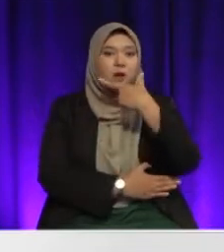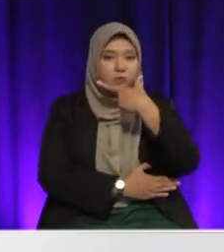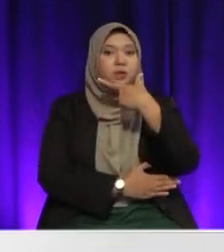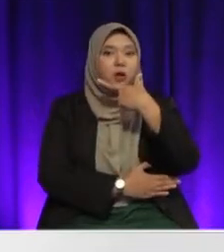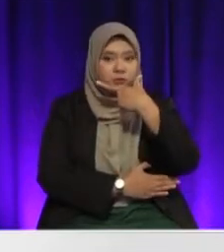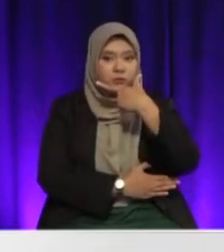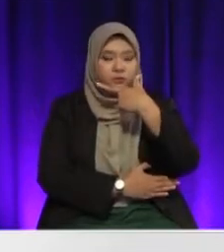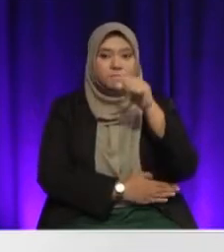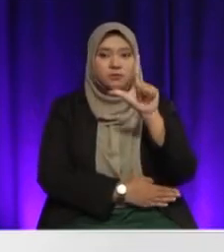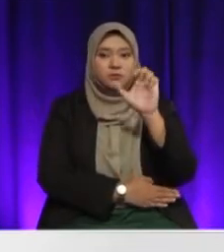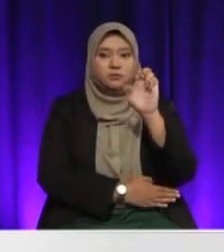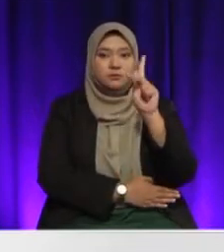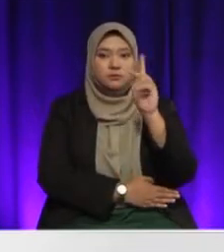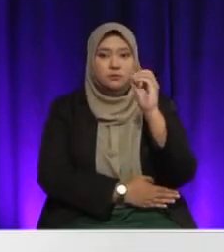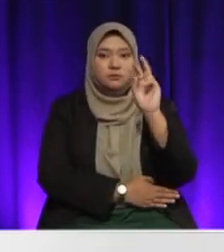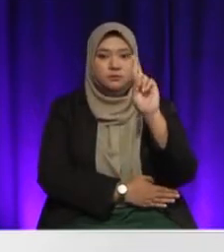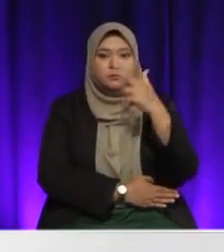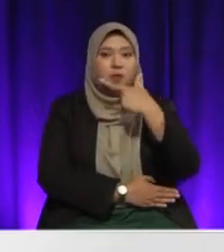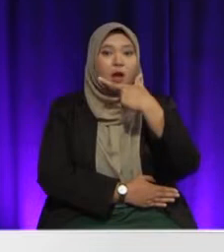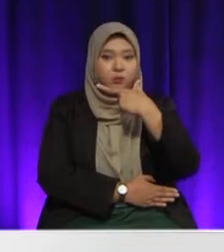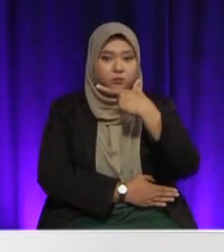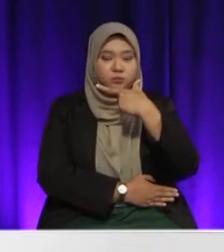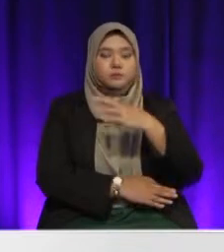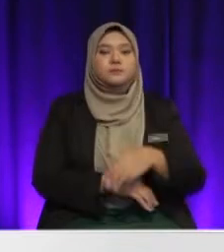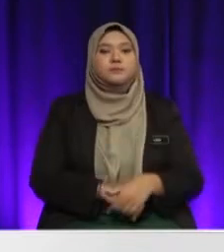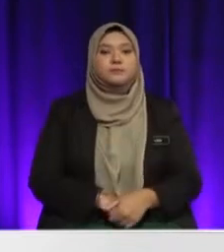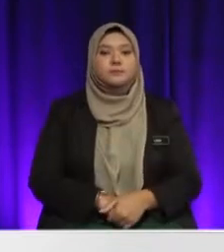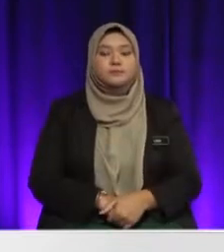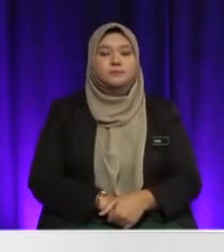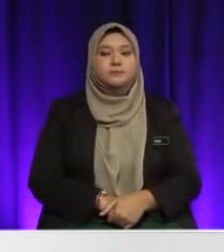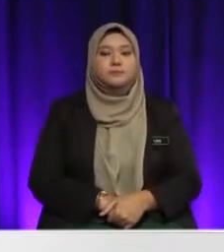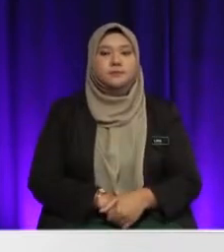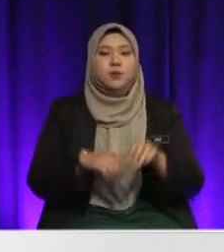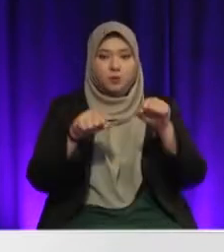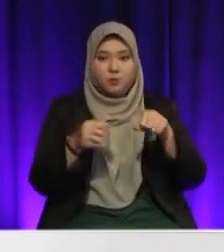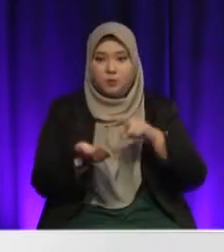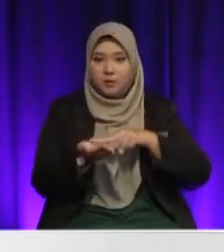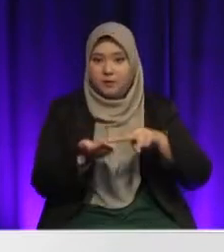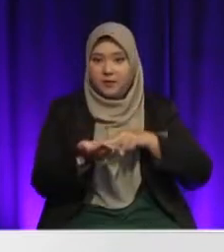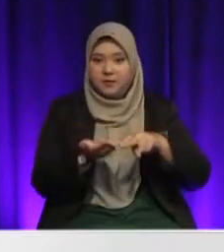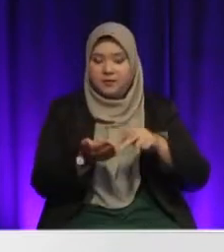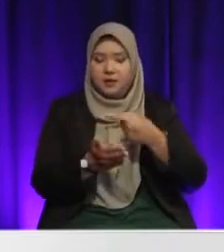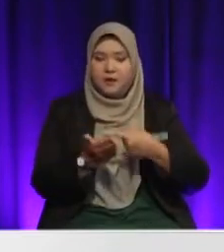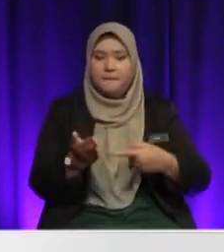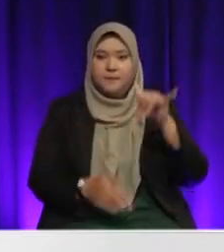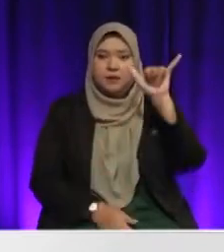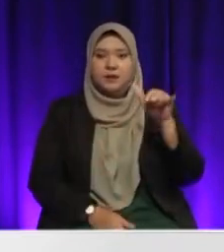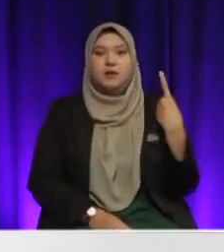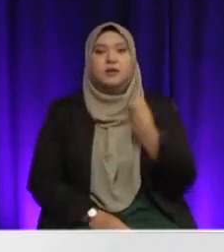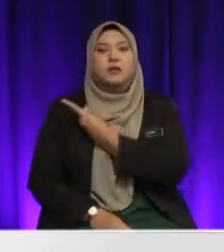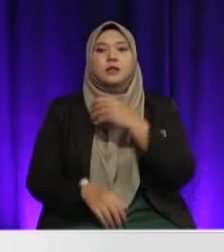perise jadi untuk eyes itu adalah untuk mengawal suhu pasti kita